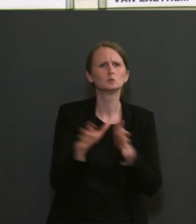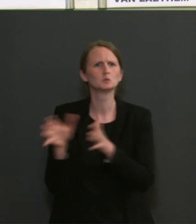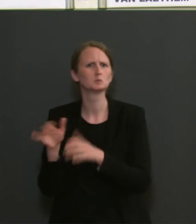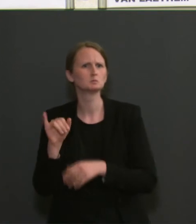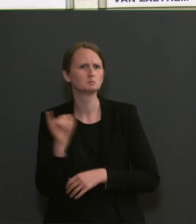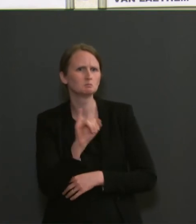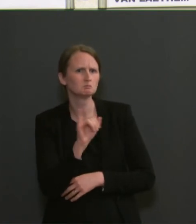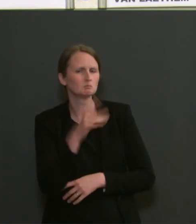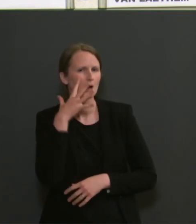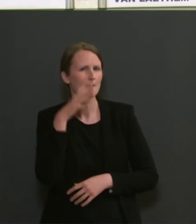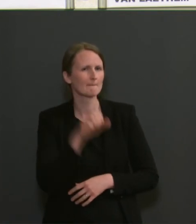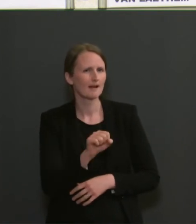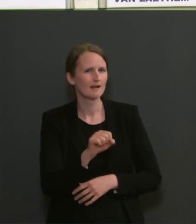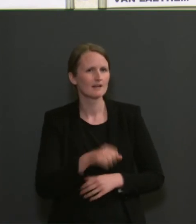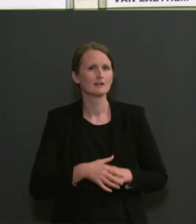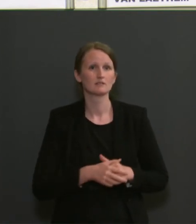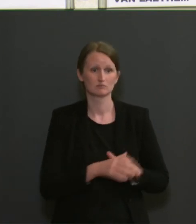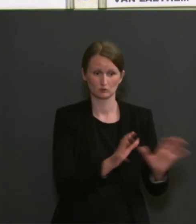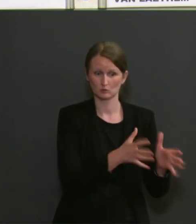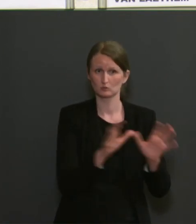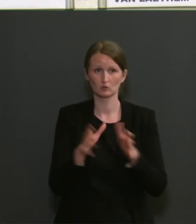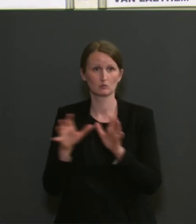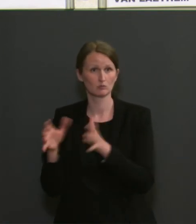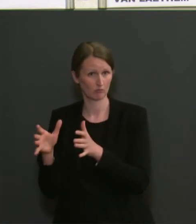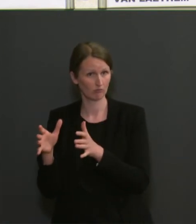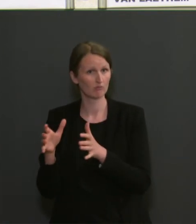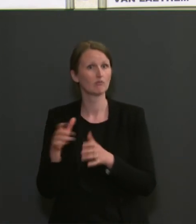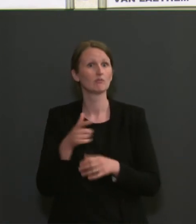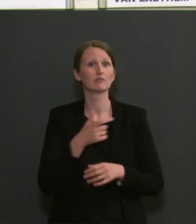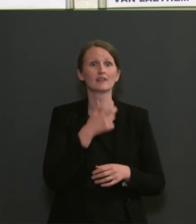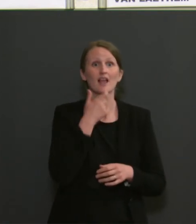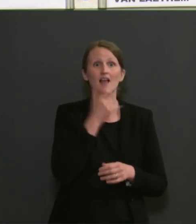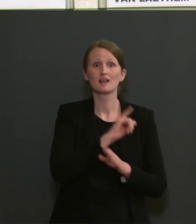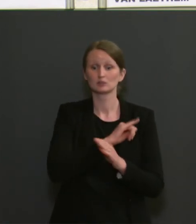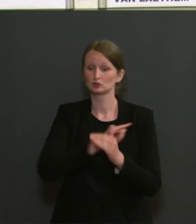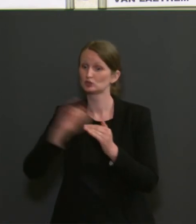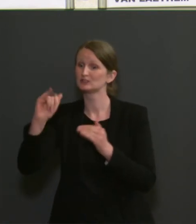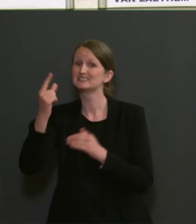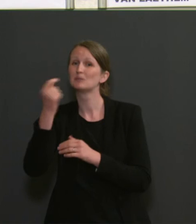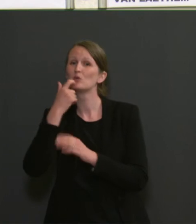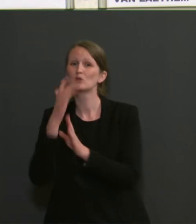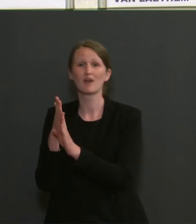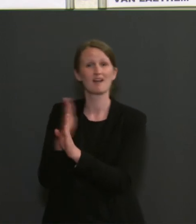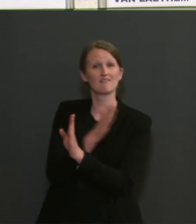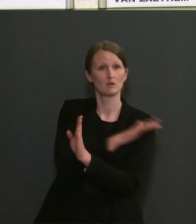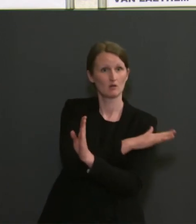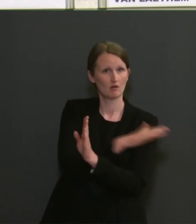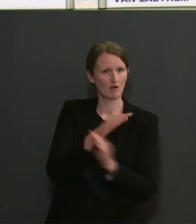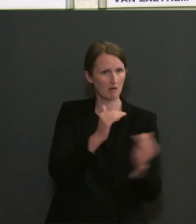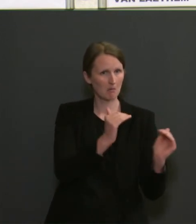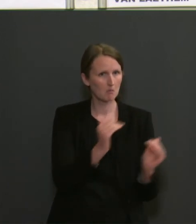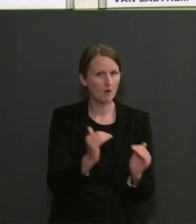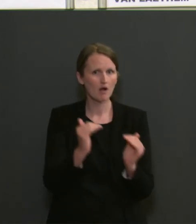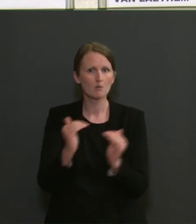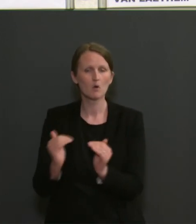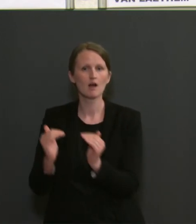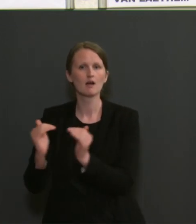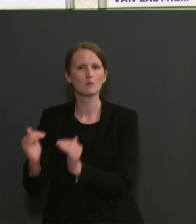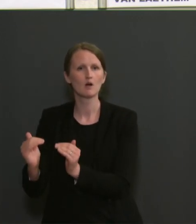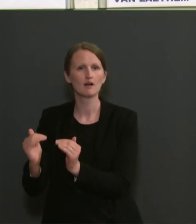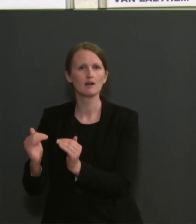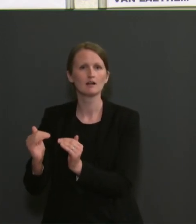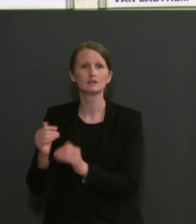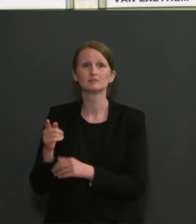actuellement dans tous les groupes d'âge en dessous de 70 ans. Au niveau des gens de plus de 70 ans, on a